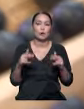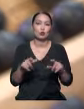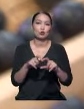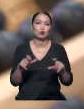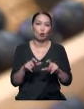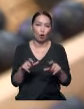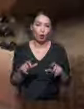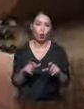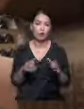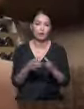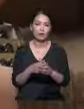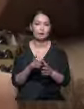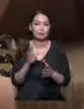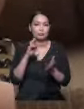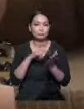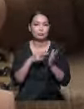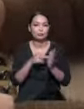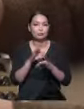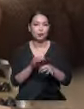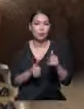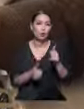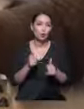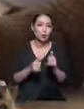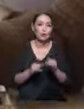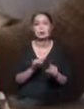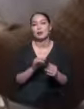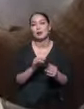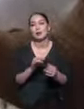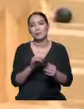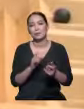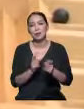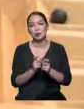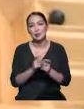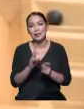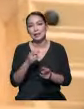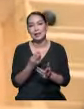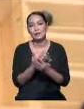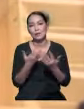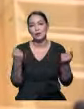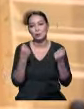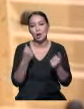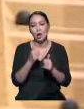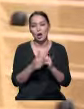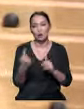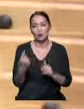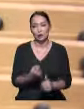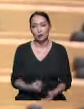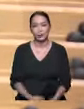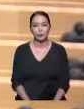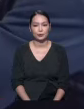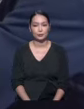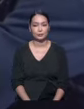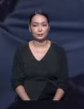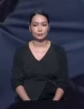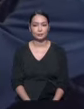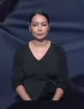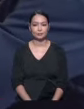партии намерены проводить конкурсы и состязания по национальным видам спорта каждую неделю.